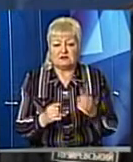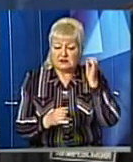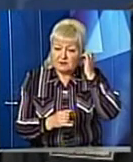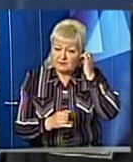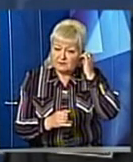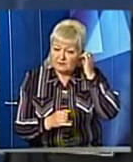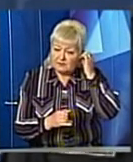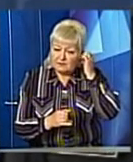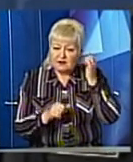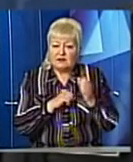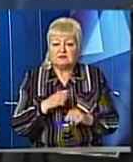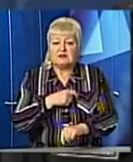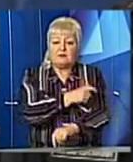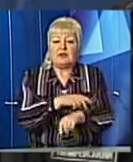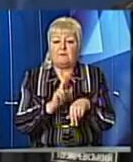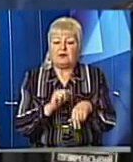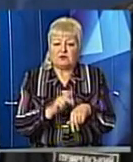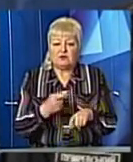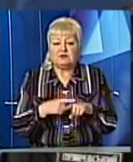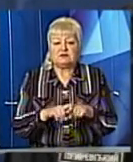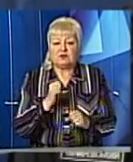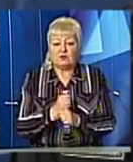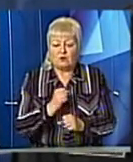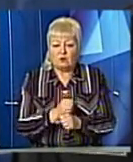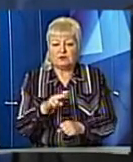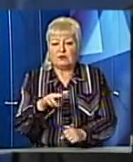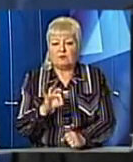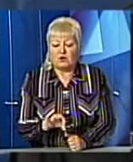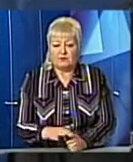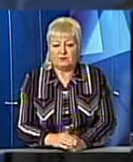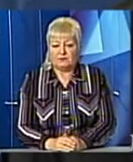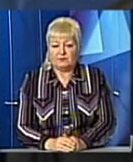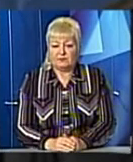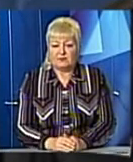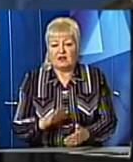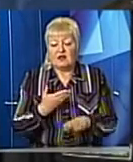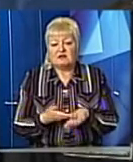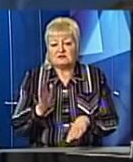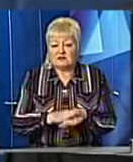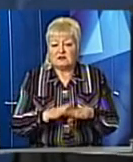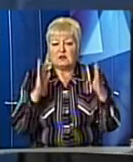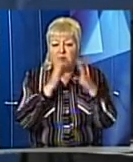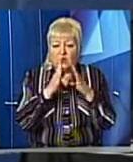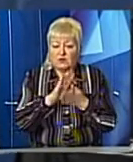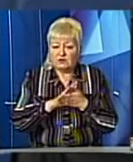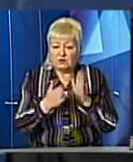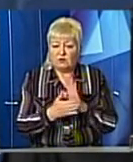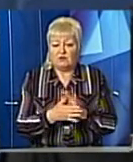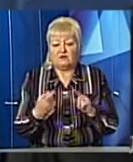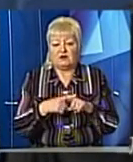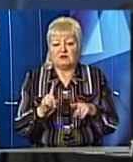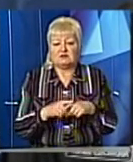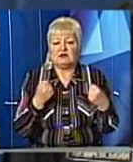патрульних було відкриттям. Це робота по складним погодним умовам, це масові